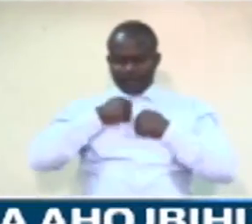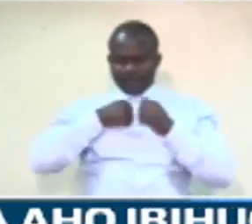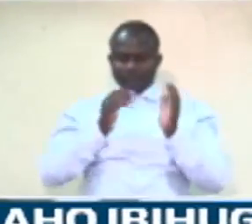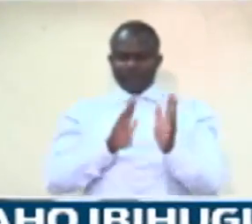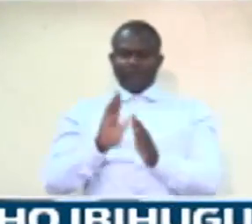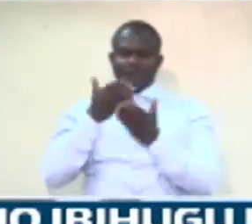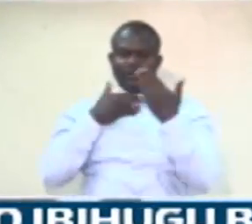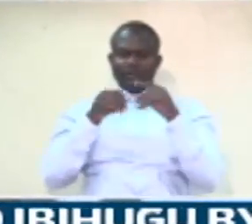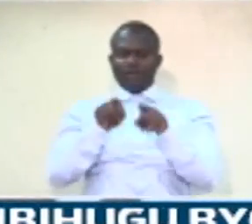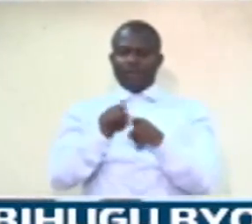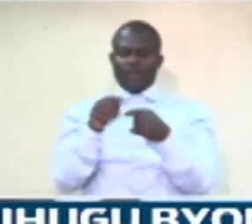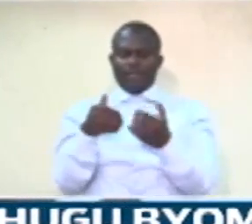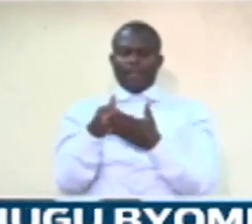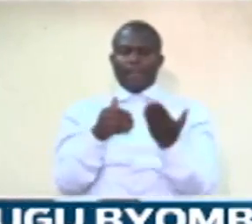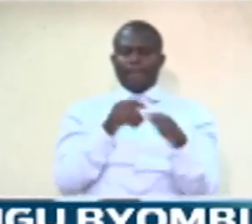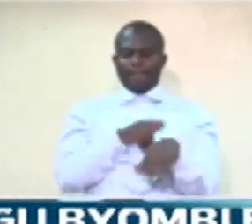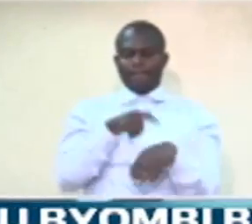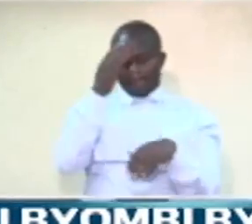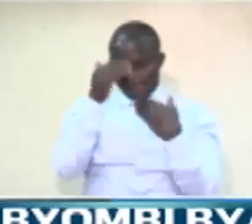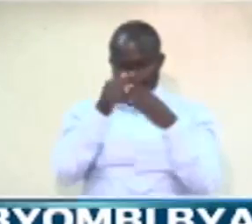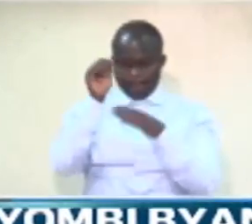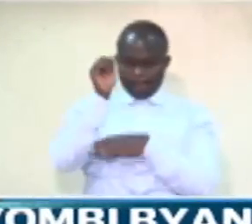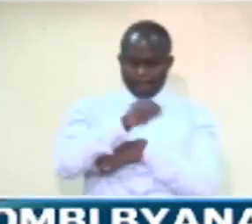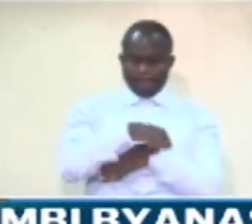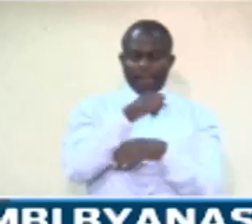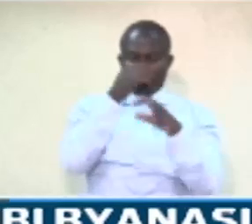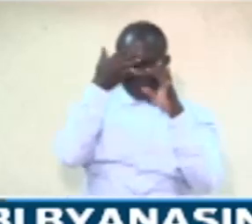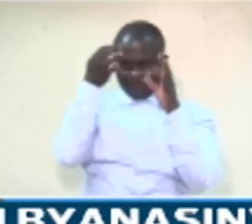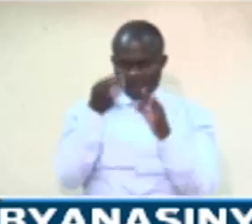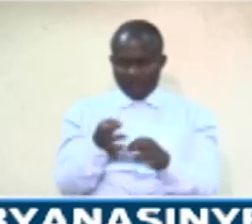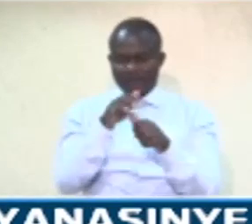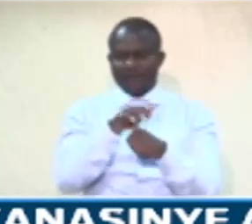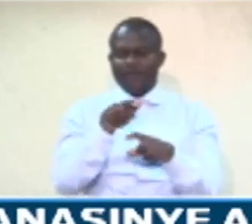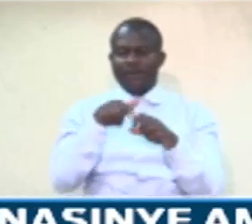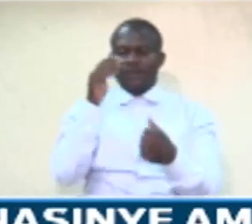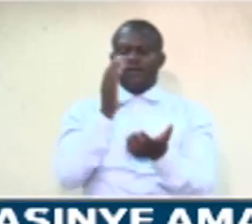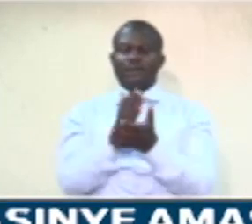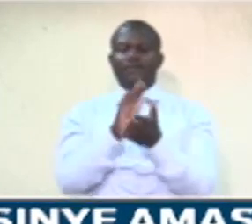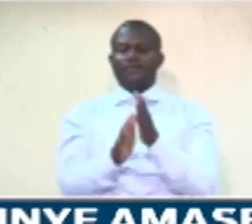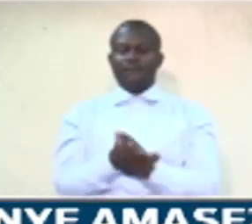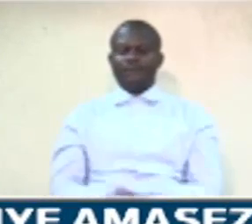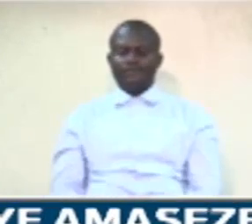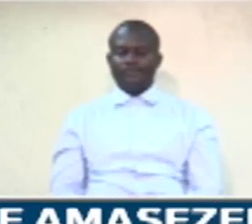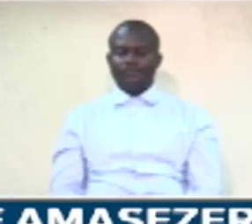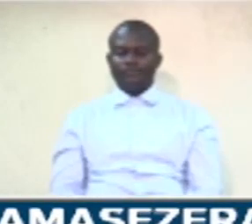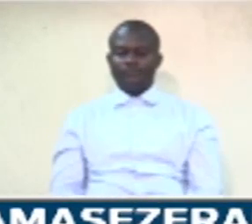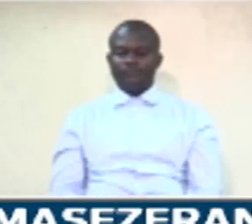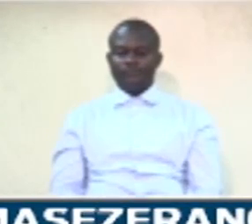itegura ibiganiro nk'ibi ari umwanya wo kurushaho gufata ingamba zatuma ihohoterwa ricika burundu.